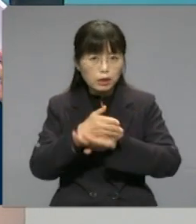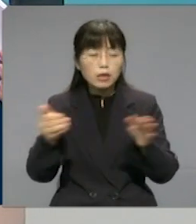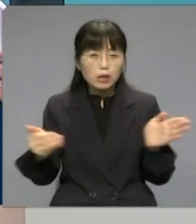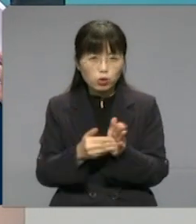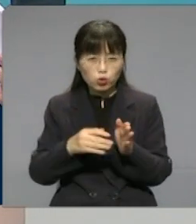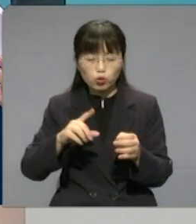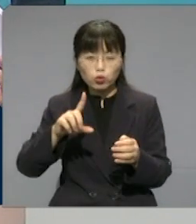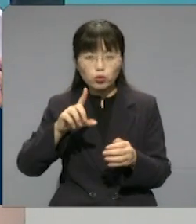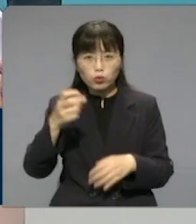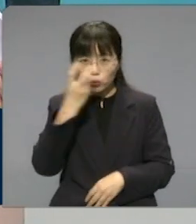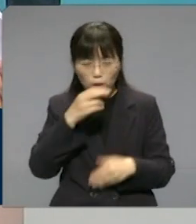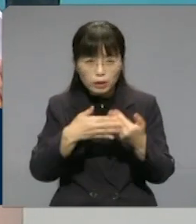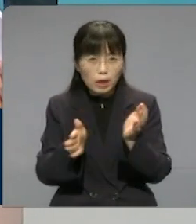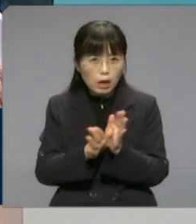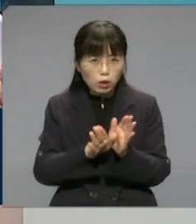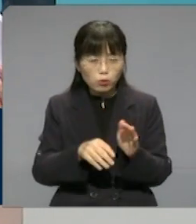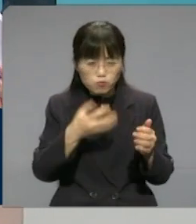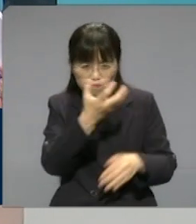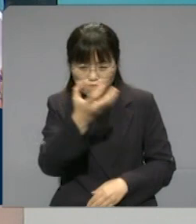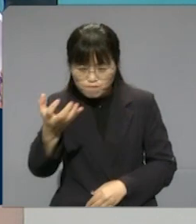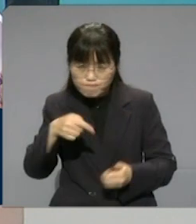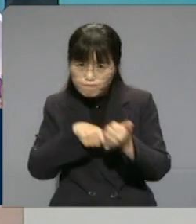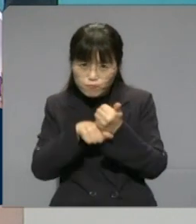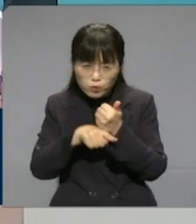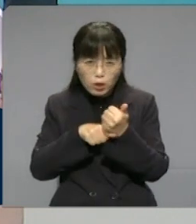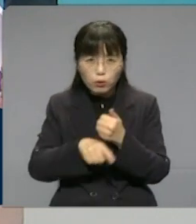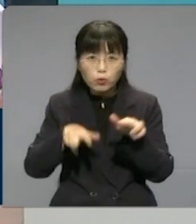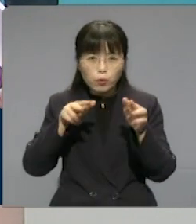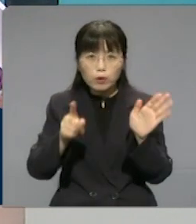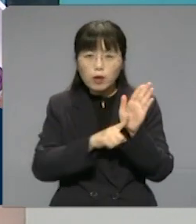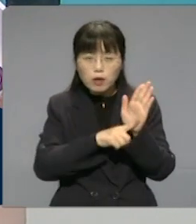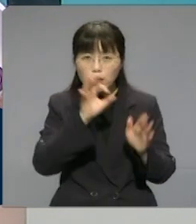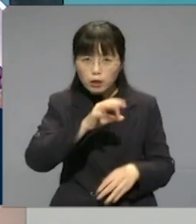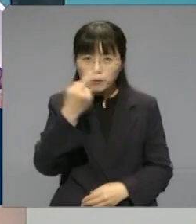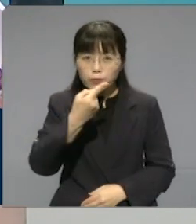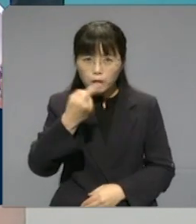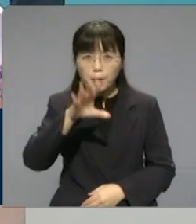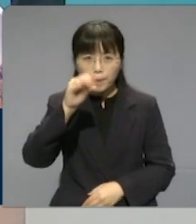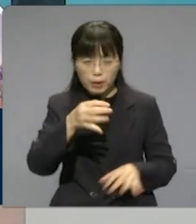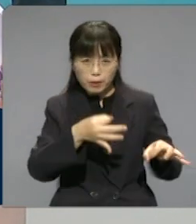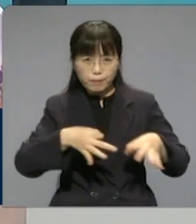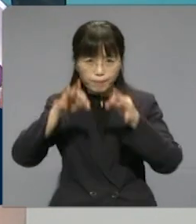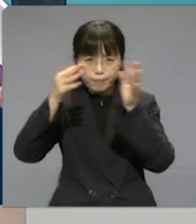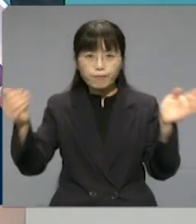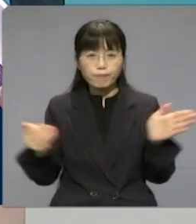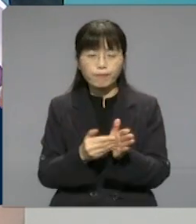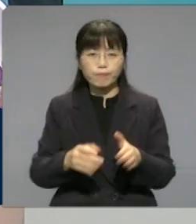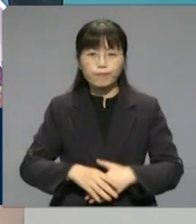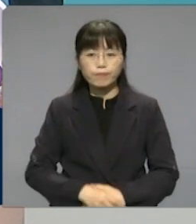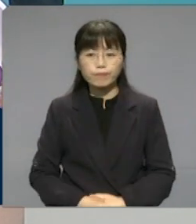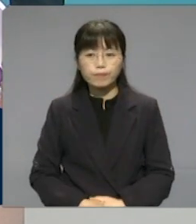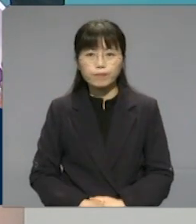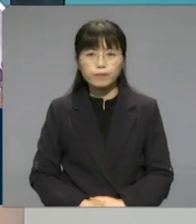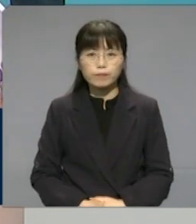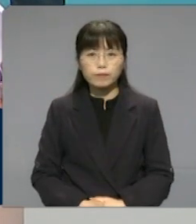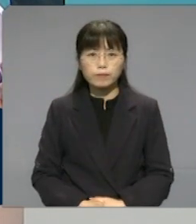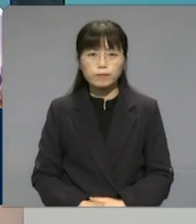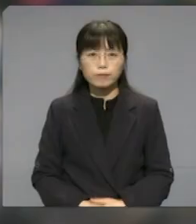수사당국은 김길수의 동선을 계속 추적하는 한편 현상금을 1천만 원으로 올렸습니다 이상호